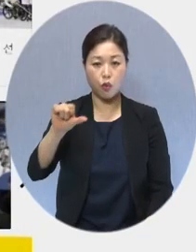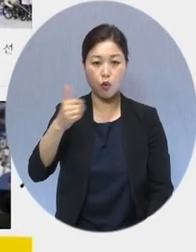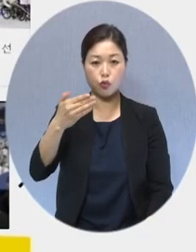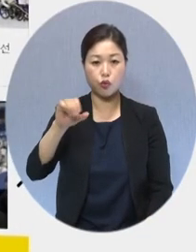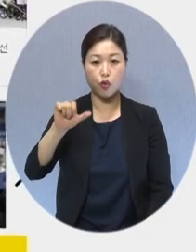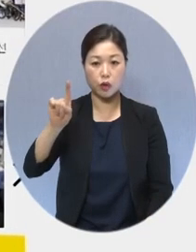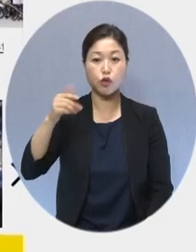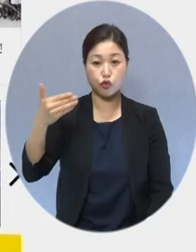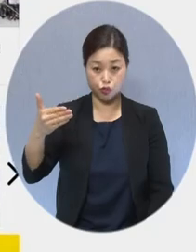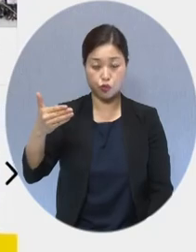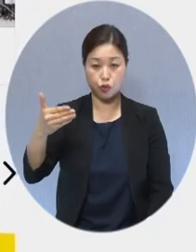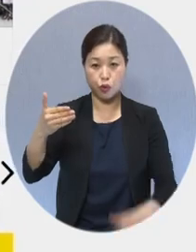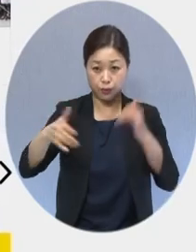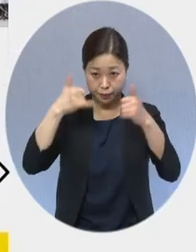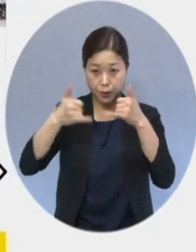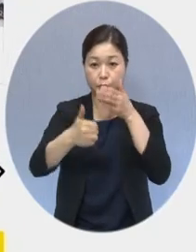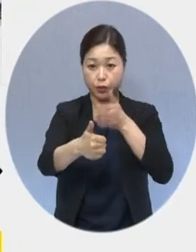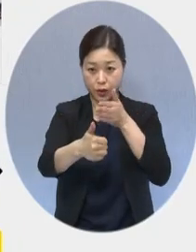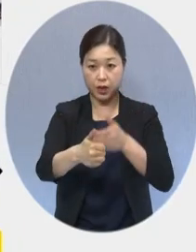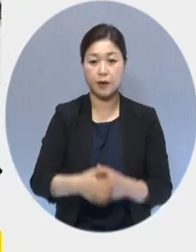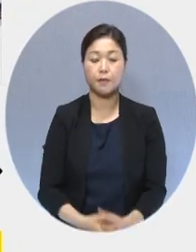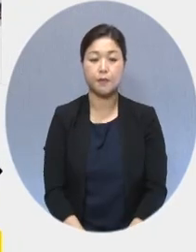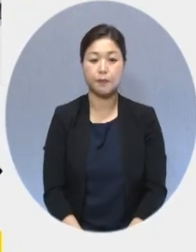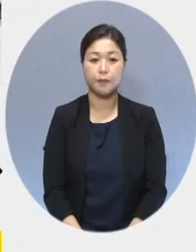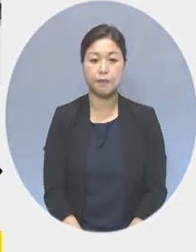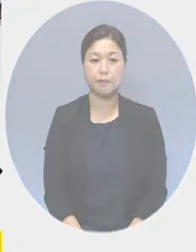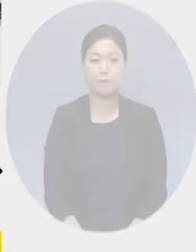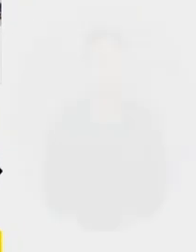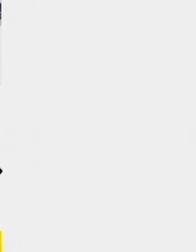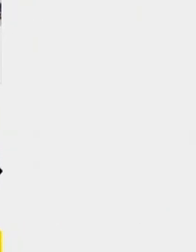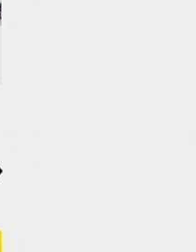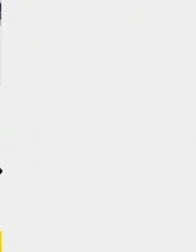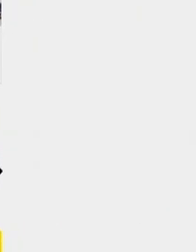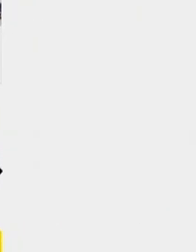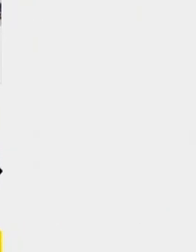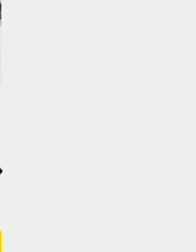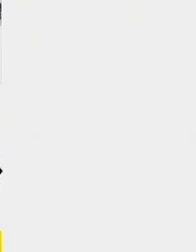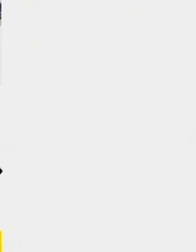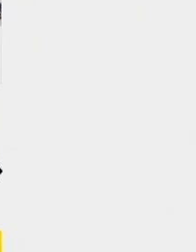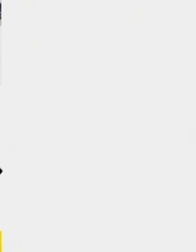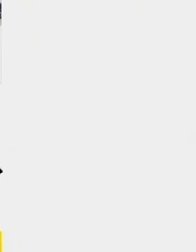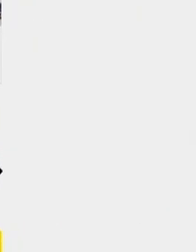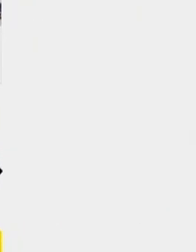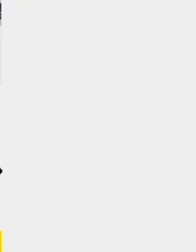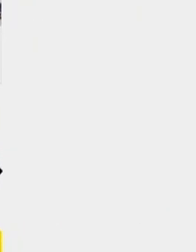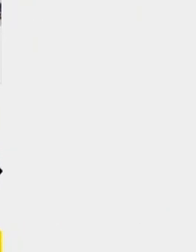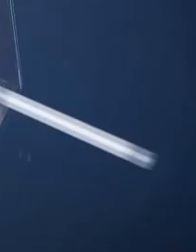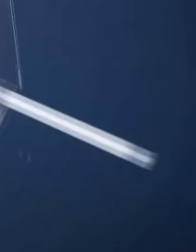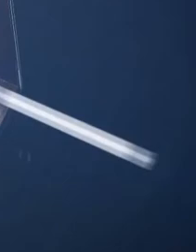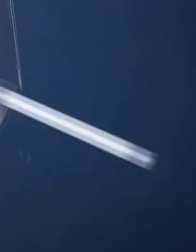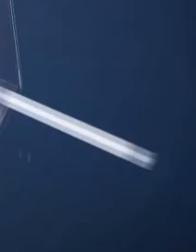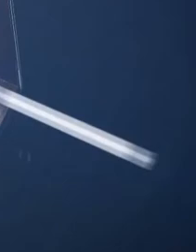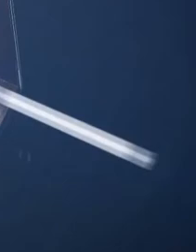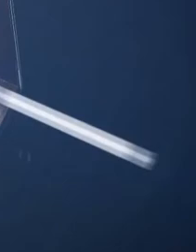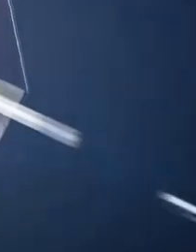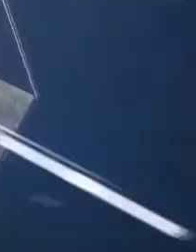전화번호 02-2655-9519로 많은 제보 바랍니다.